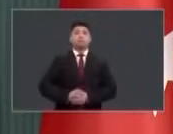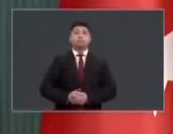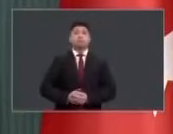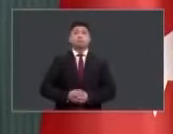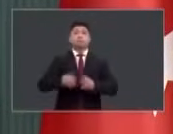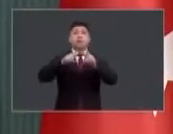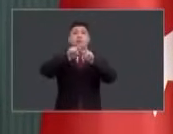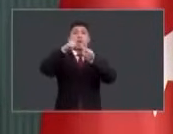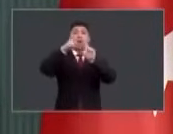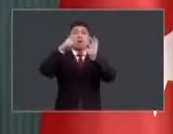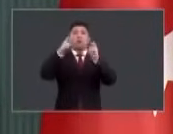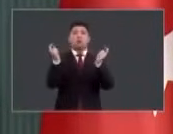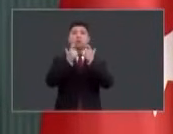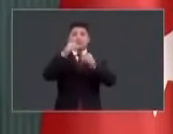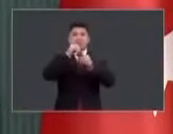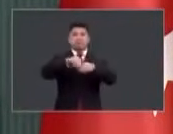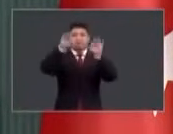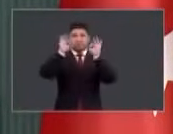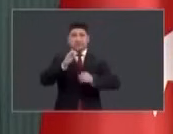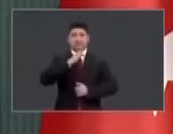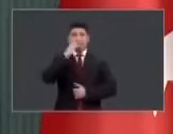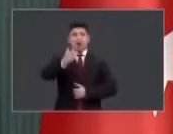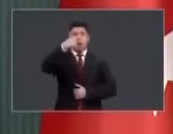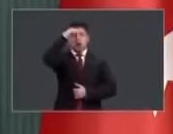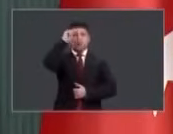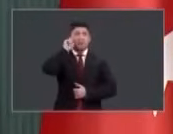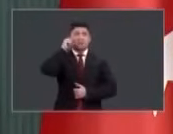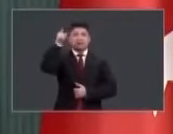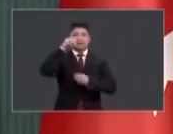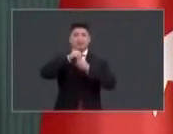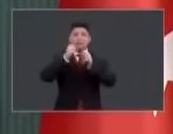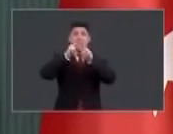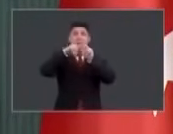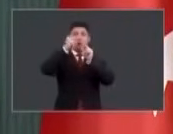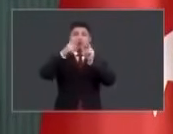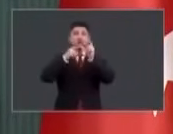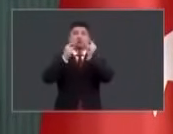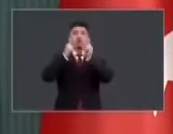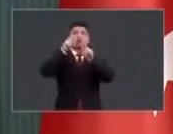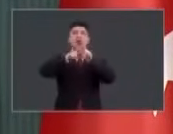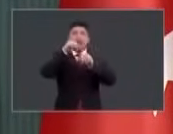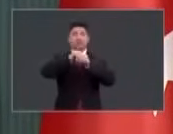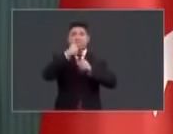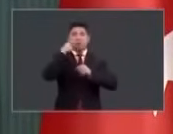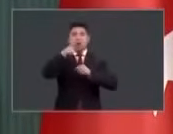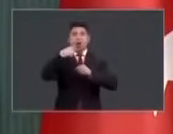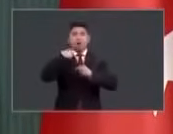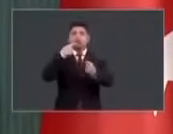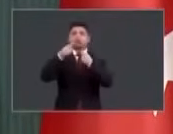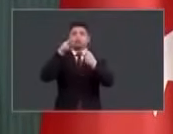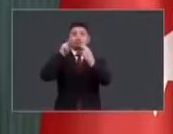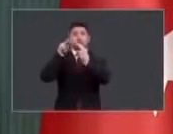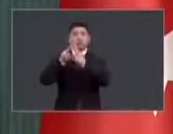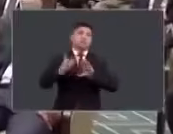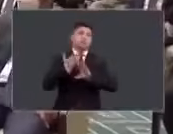από από εκείνο το παράθυρο διαλόγου που είχε ανοίξει πρόσφατα. Και μάλιστα πολύ σύντομα, κύριε